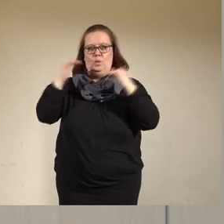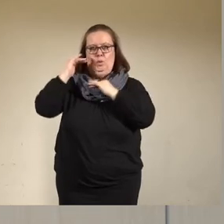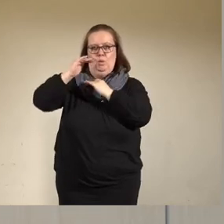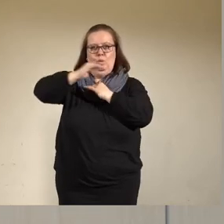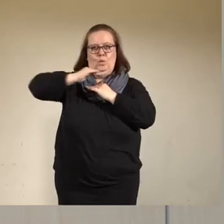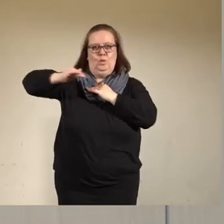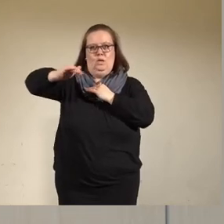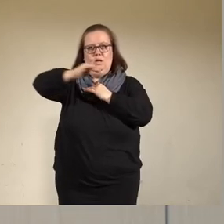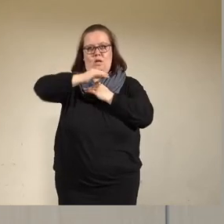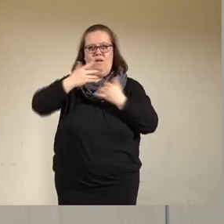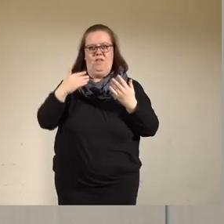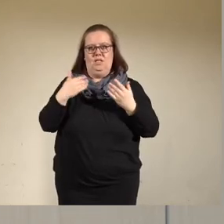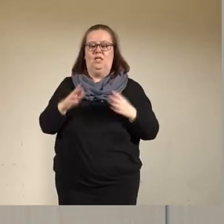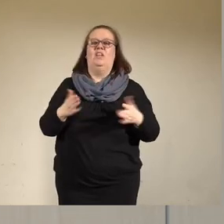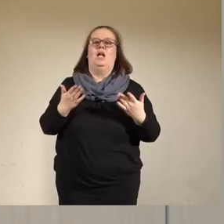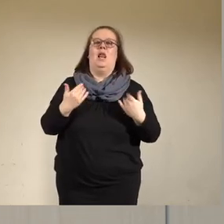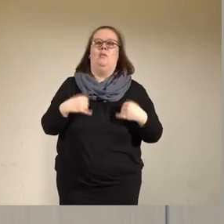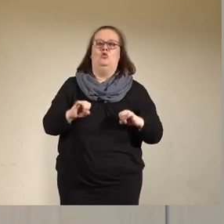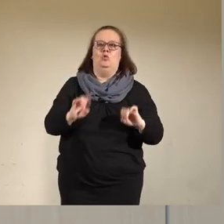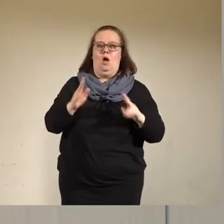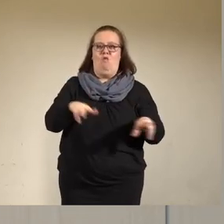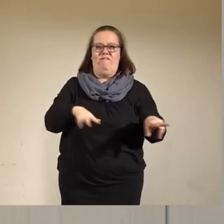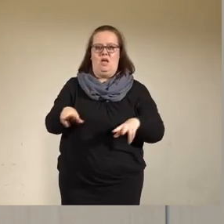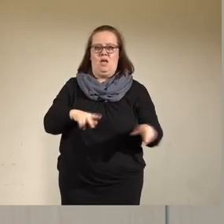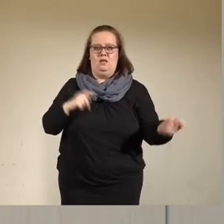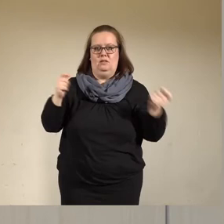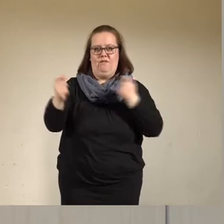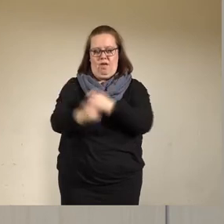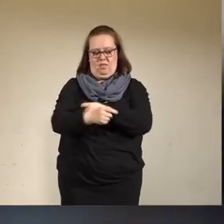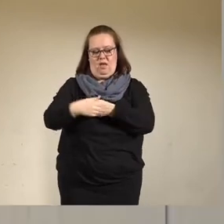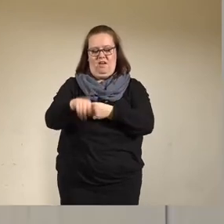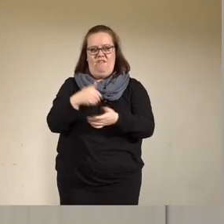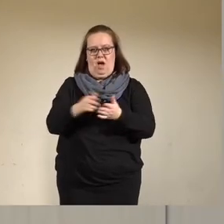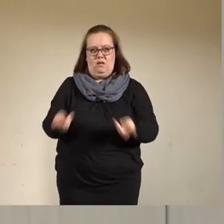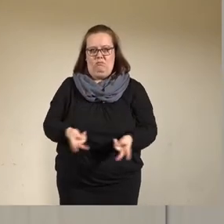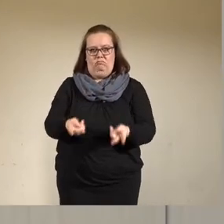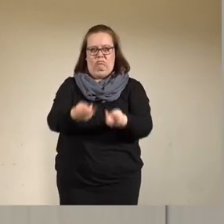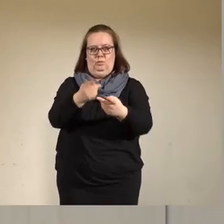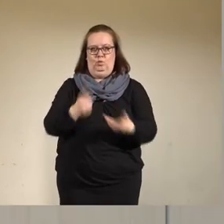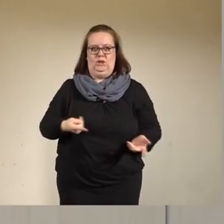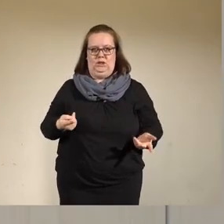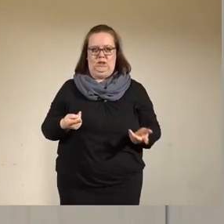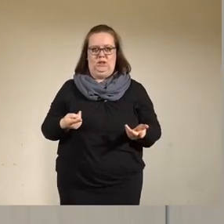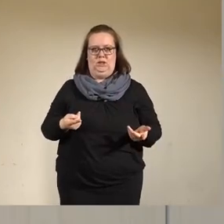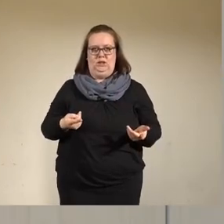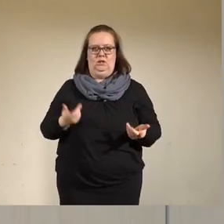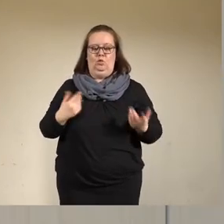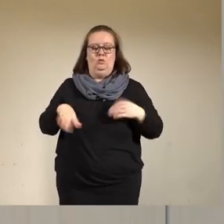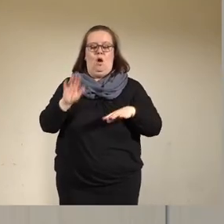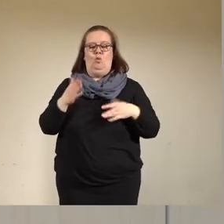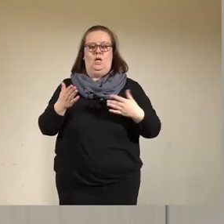sorgen. Klimaschutz findet mit der Verkehrswende statt, die wir weiter voranbringen müssen. Und den Weg zur